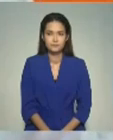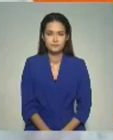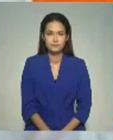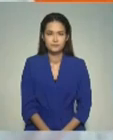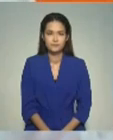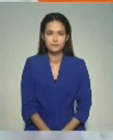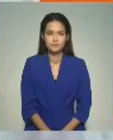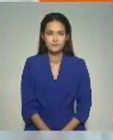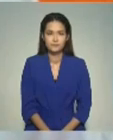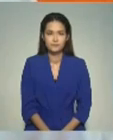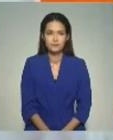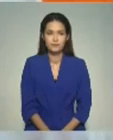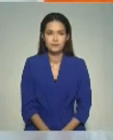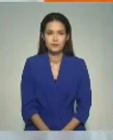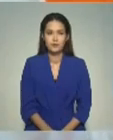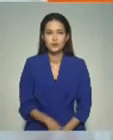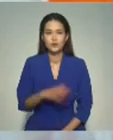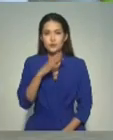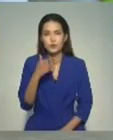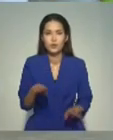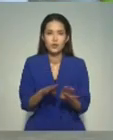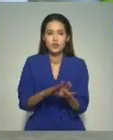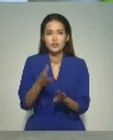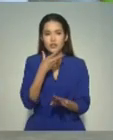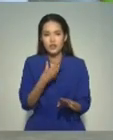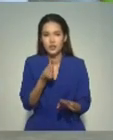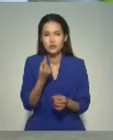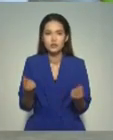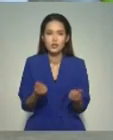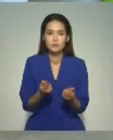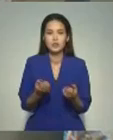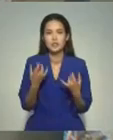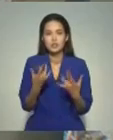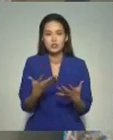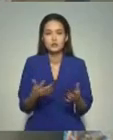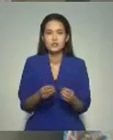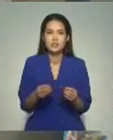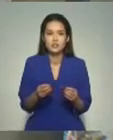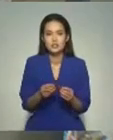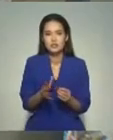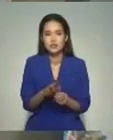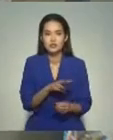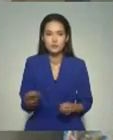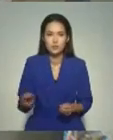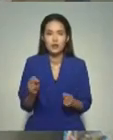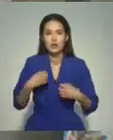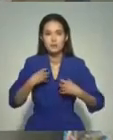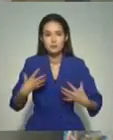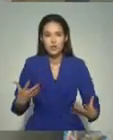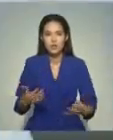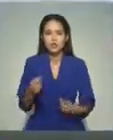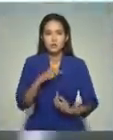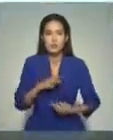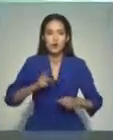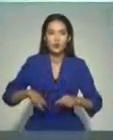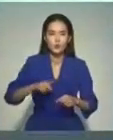Спасибо чтобы собрать такой красивый букет флористом обычно требуется 10-15 минут а праздничные дни приходится